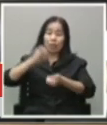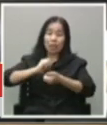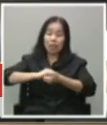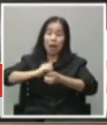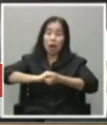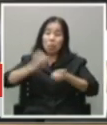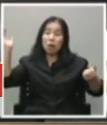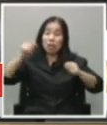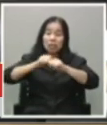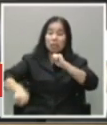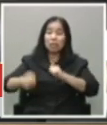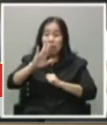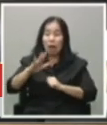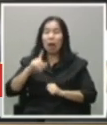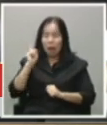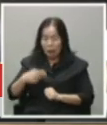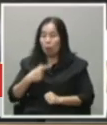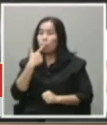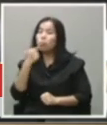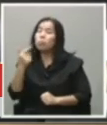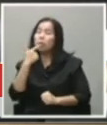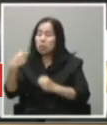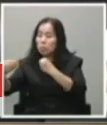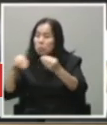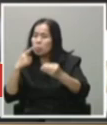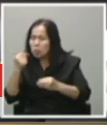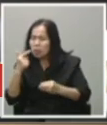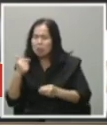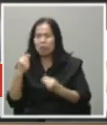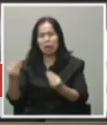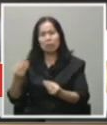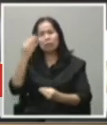องให้เขาอีกครับท่านประธานตามผมมาอีกหน่อยครับ